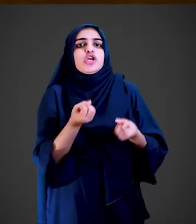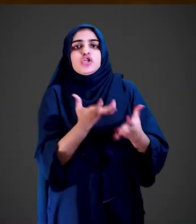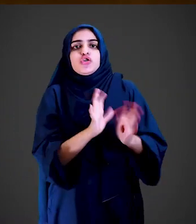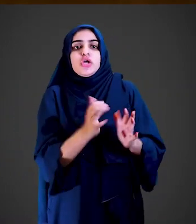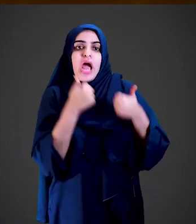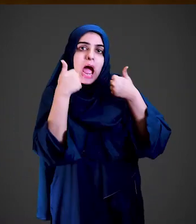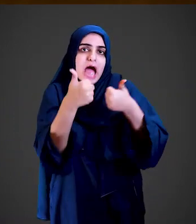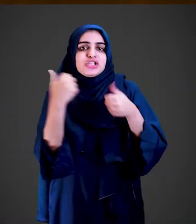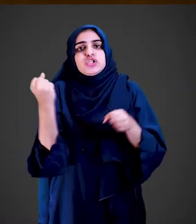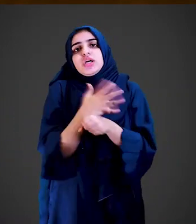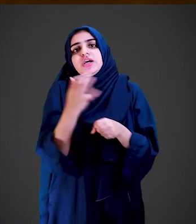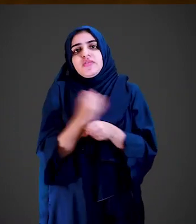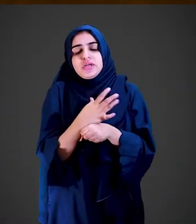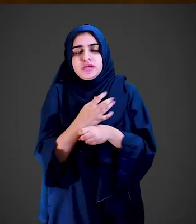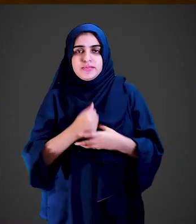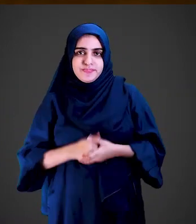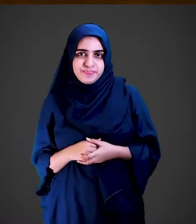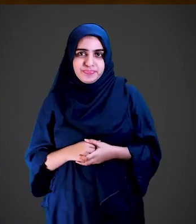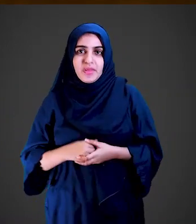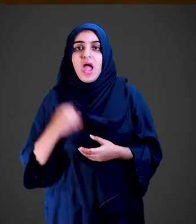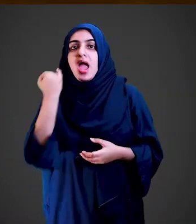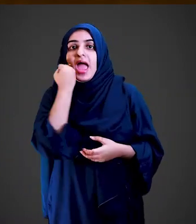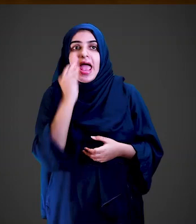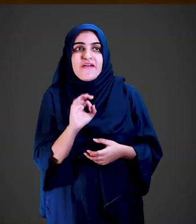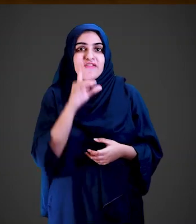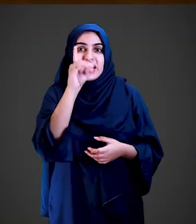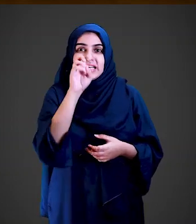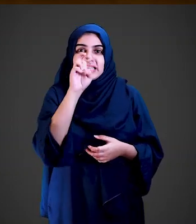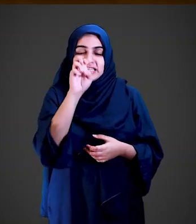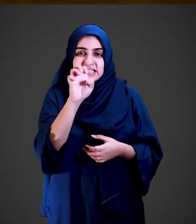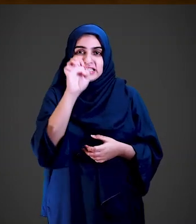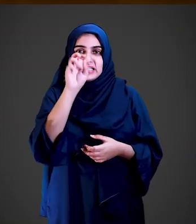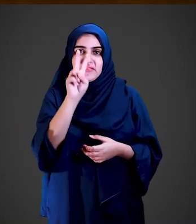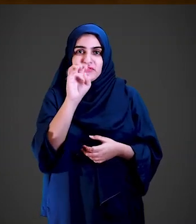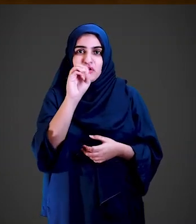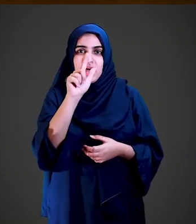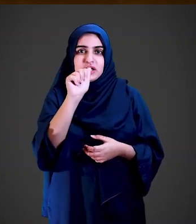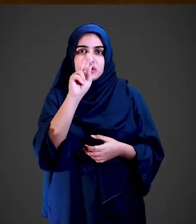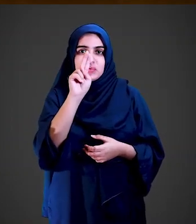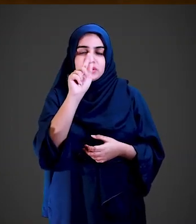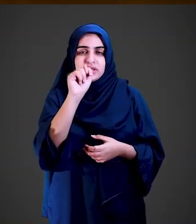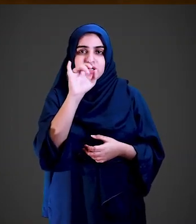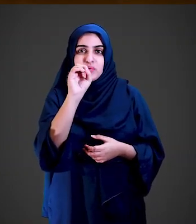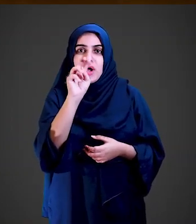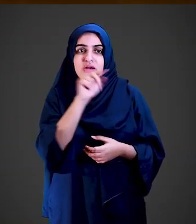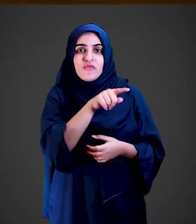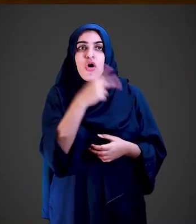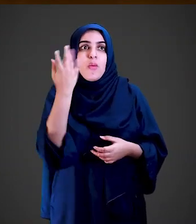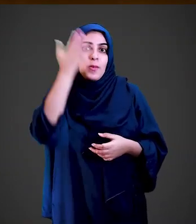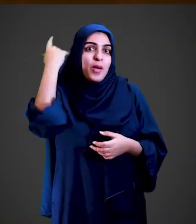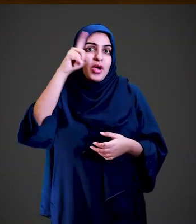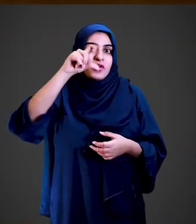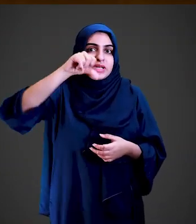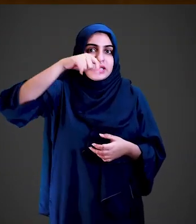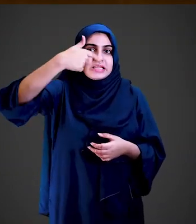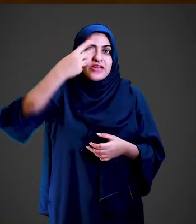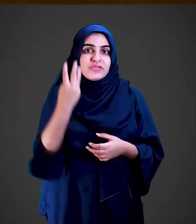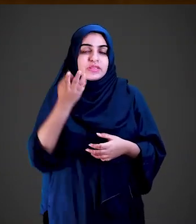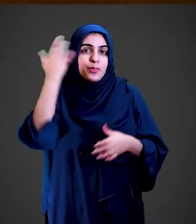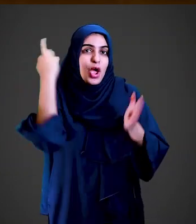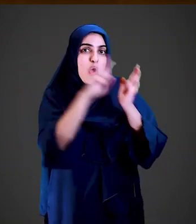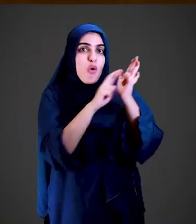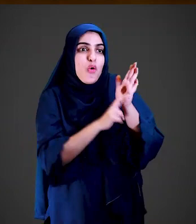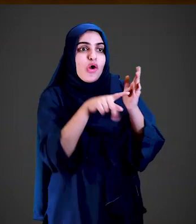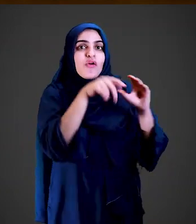اگر ہم ڈیولیوشن کی مثال لیں تو ہمارا جو تیہتر کا آئین ہے اس کے اندر جو پاورز ہیں جو